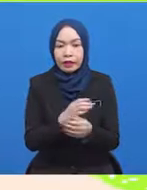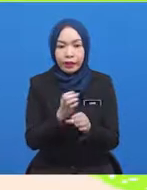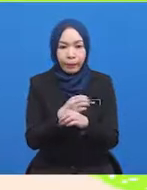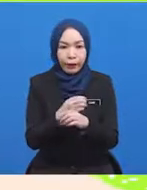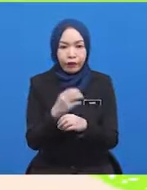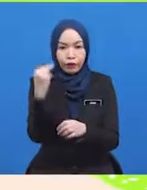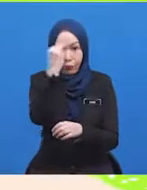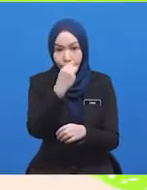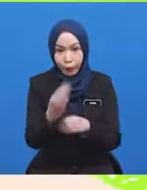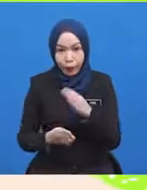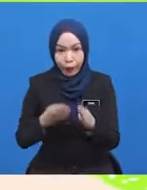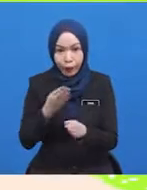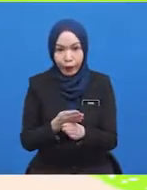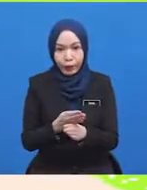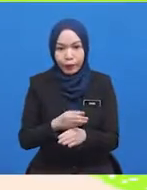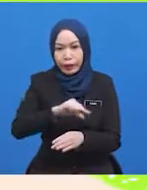gunung.